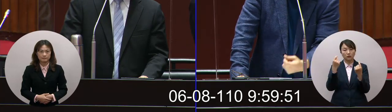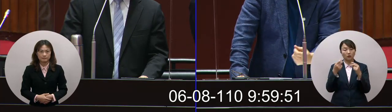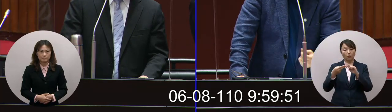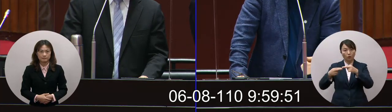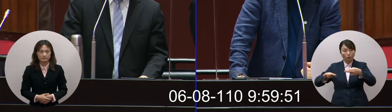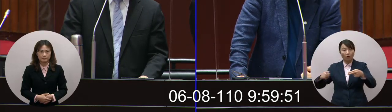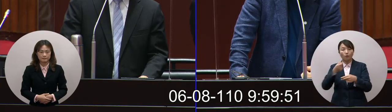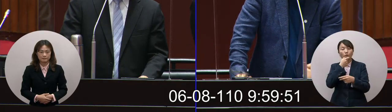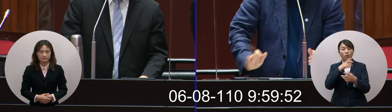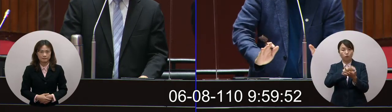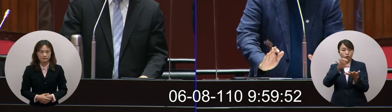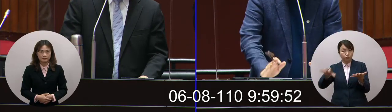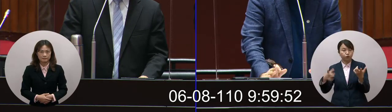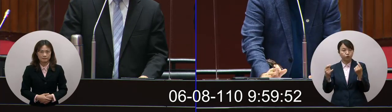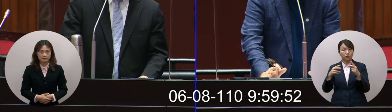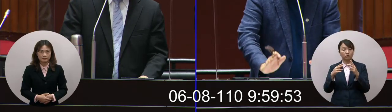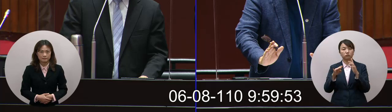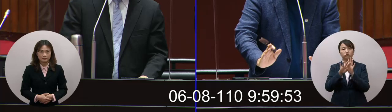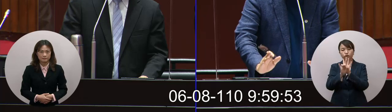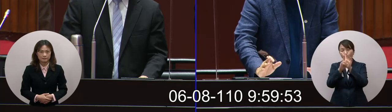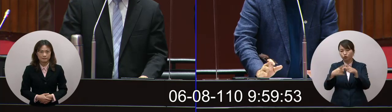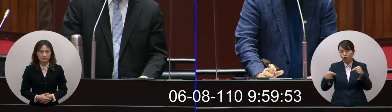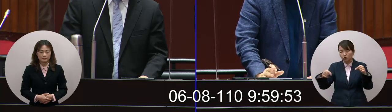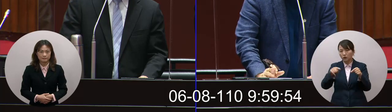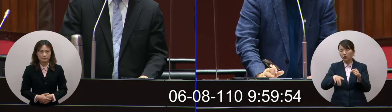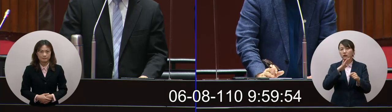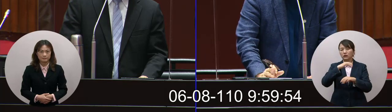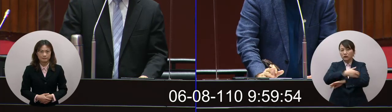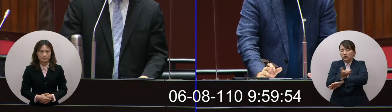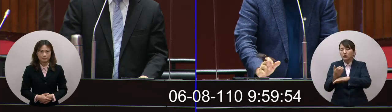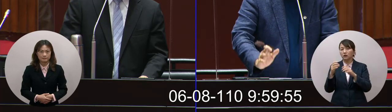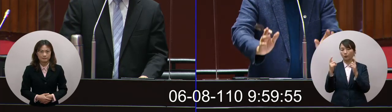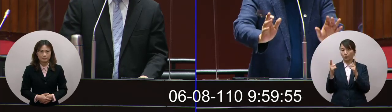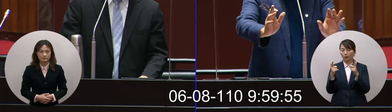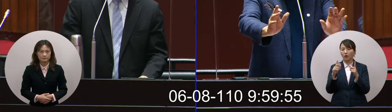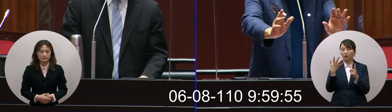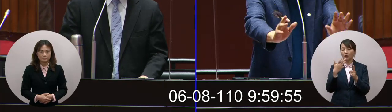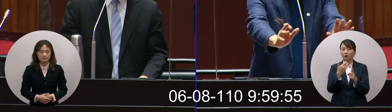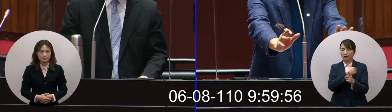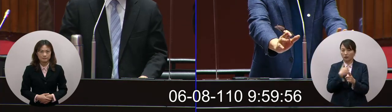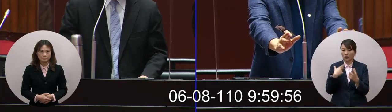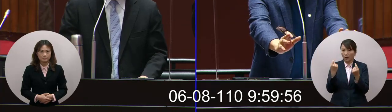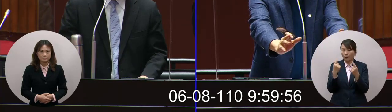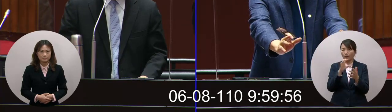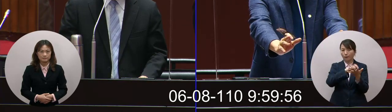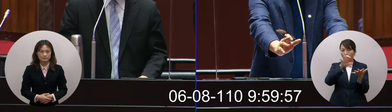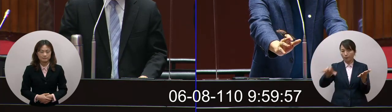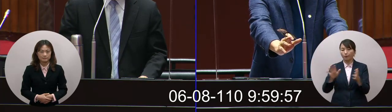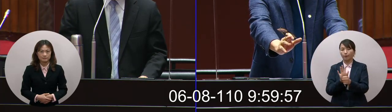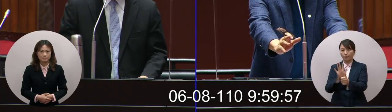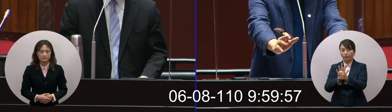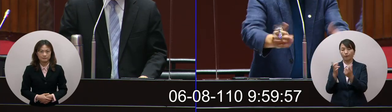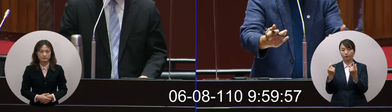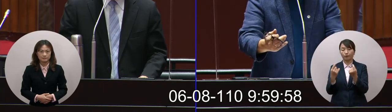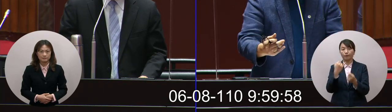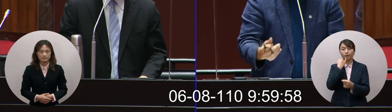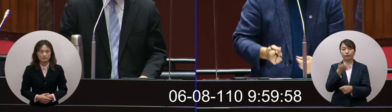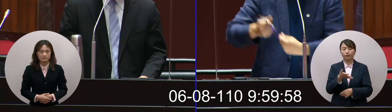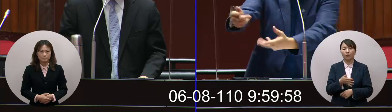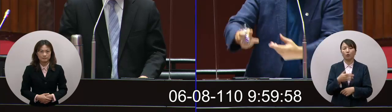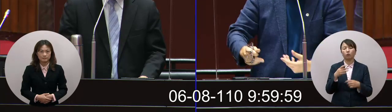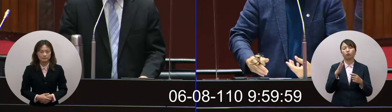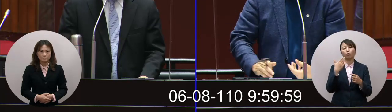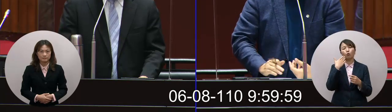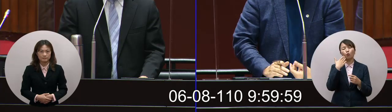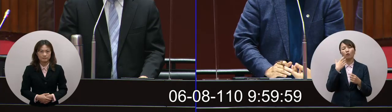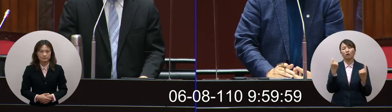琉球跟兰屿这两个虽然不是县，啊，是不是当个当敢做一个优先？你甲讲啊，无